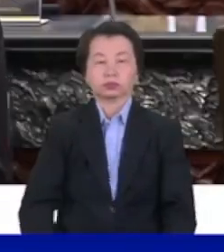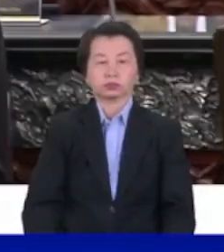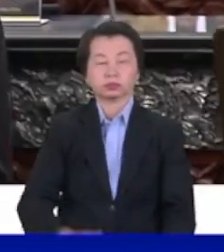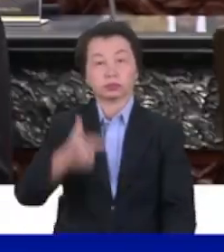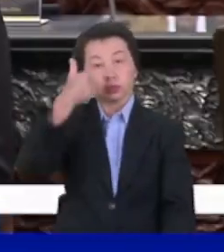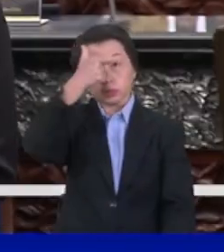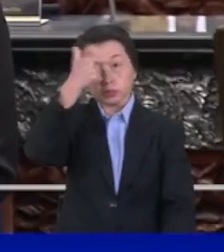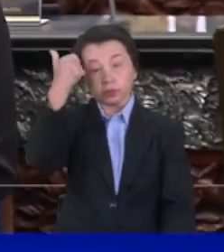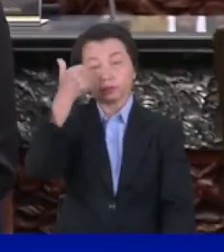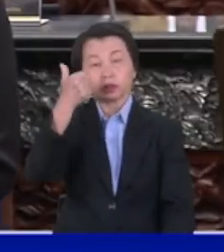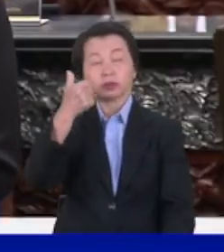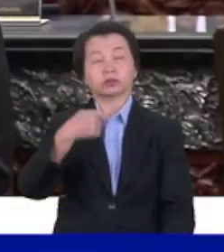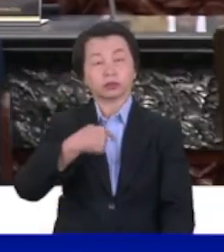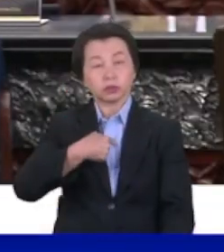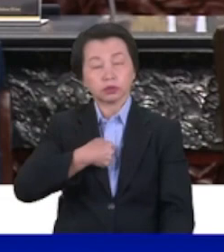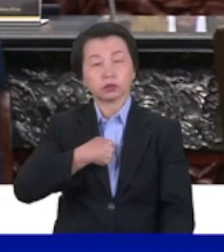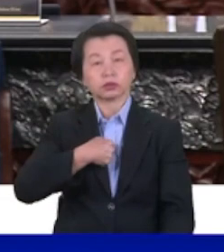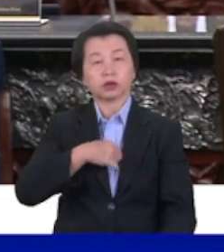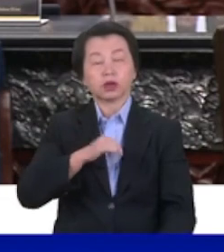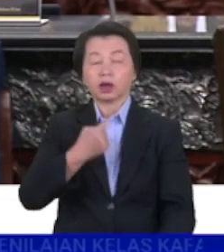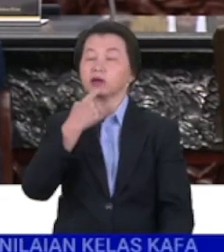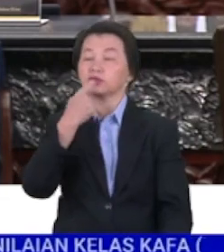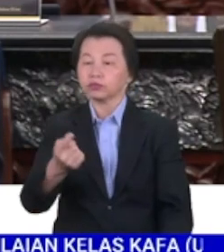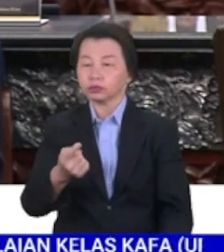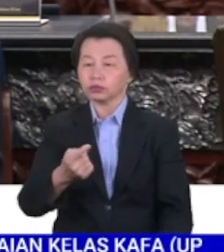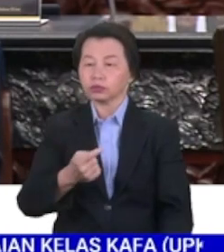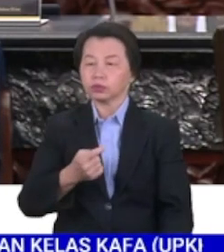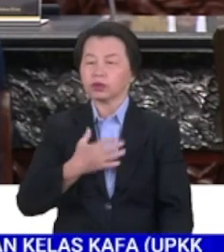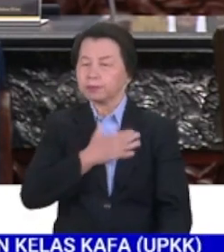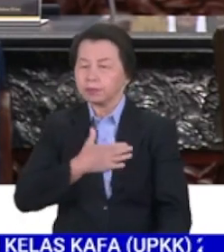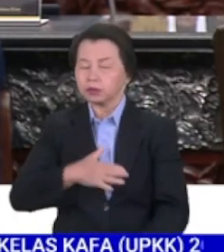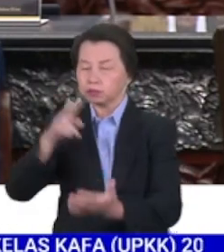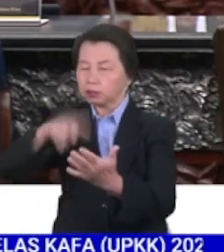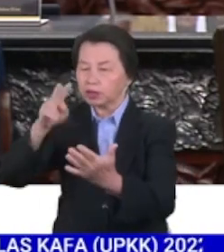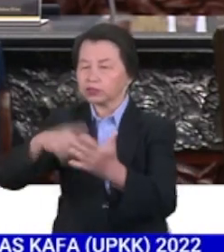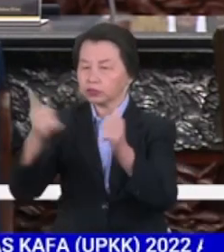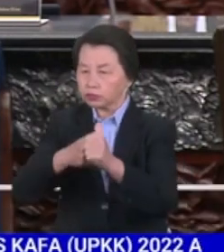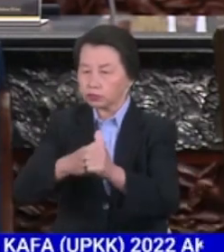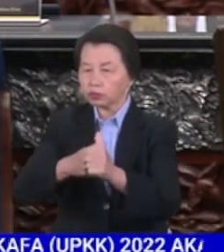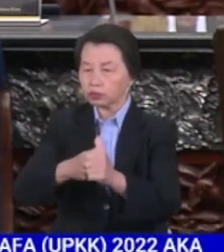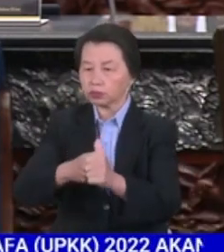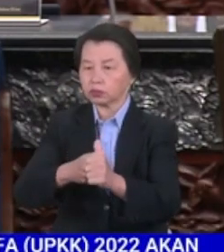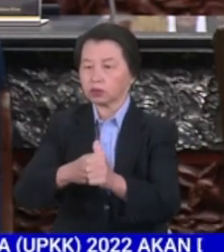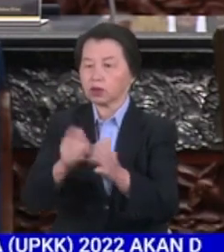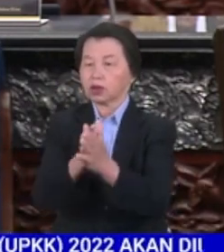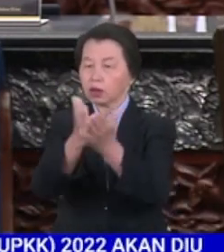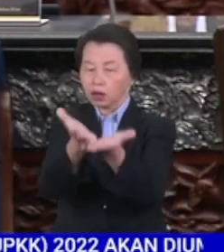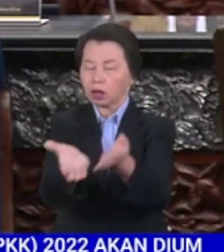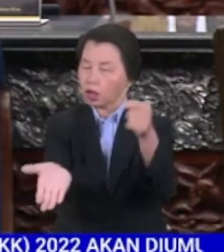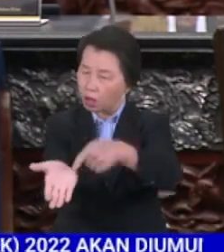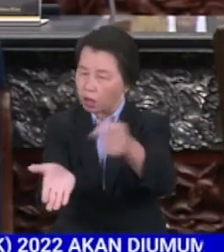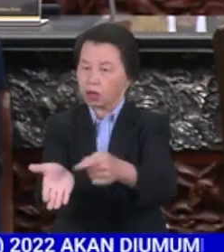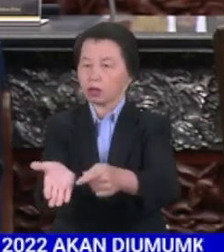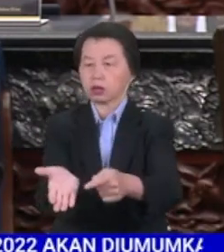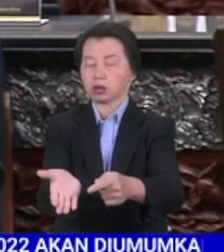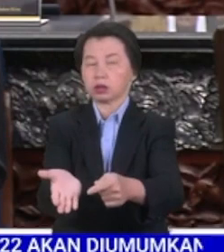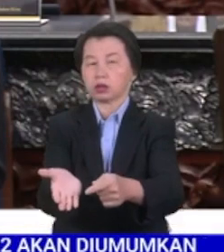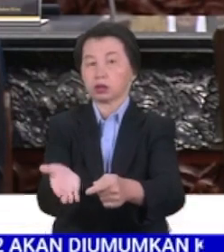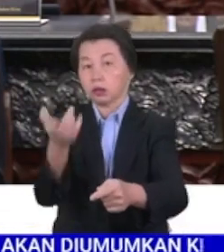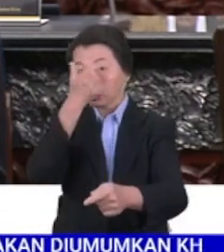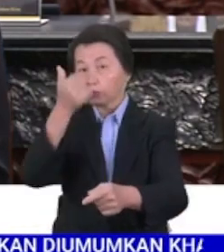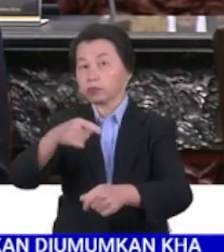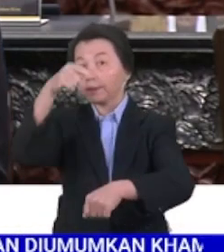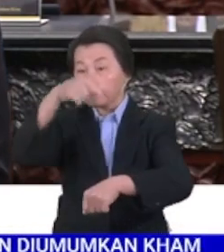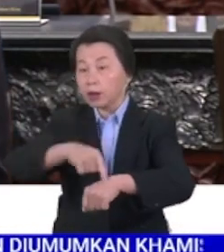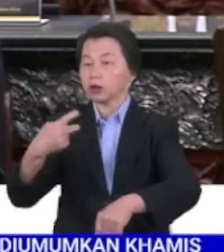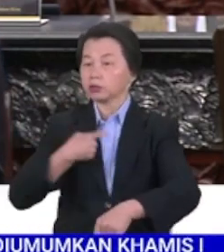Sebab itu saya sebut, sila baca dahulu seperti yang dibentangkan di dalam buku belanjawan. Kerana pada